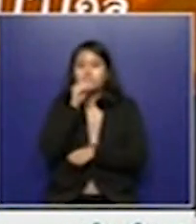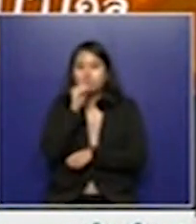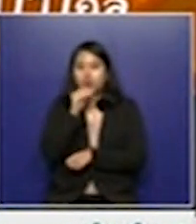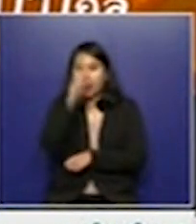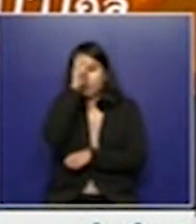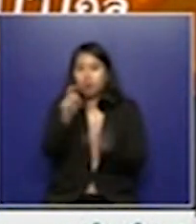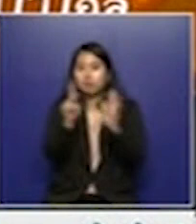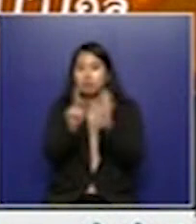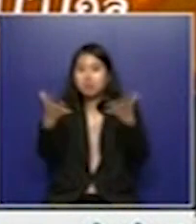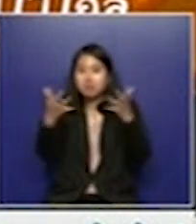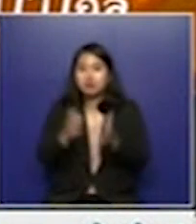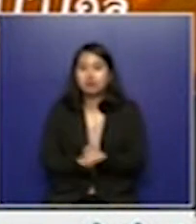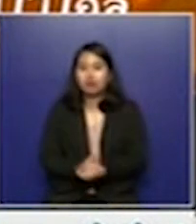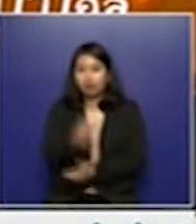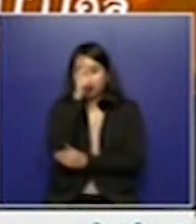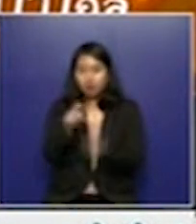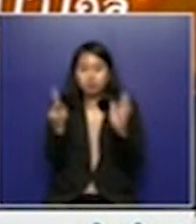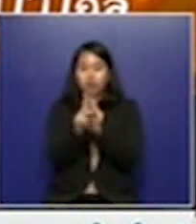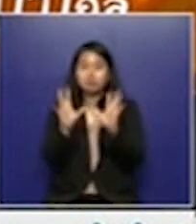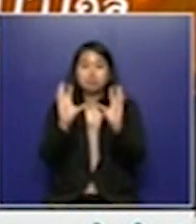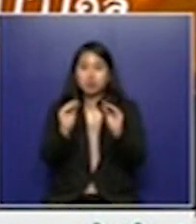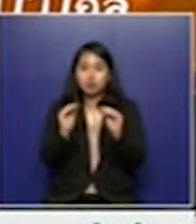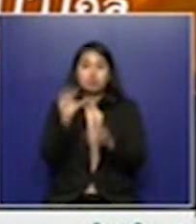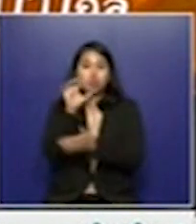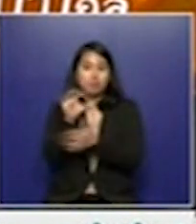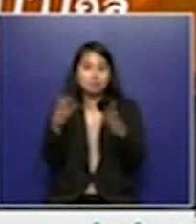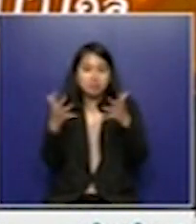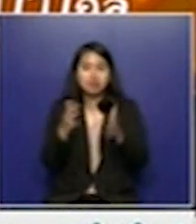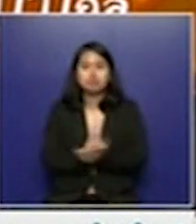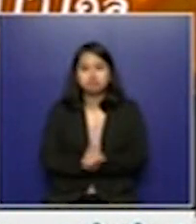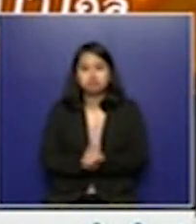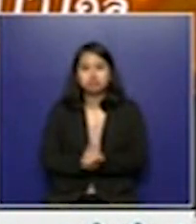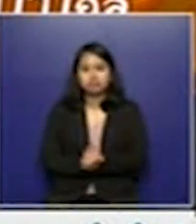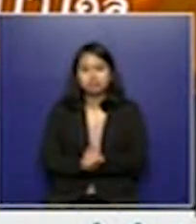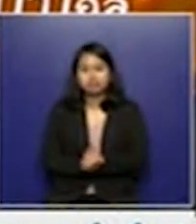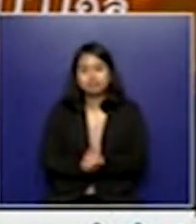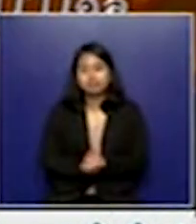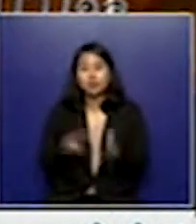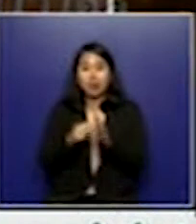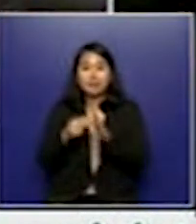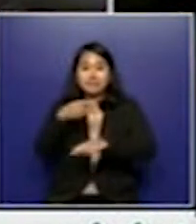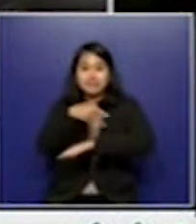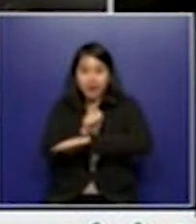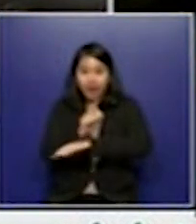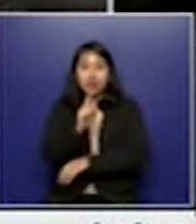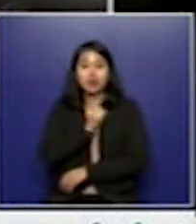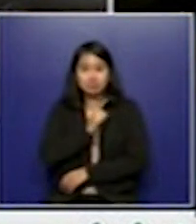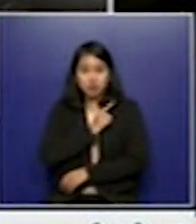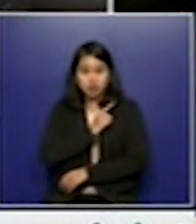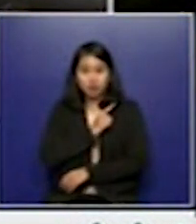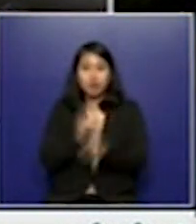พกติกาไม่เคารพต่อข้อบังคับของสภาผมคิดว่าท่านประธานนะครับมีหน้าที่ที่จะทําให้สภา